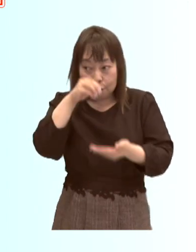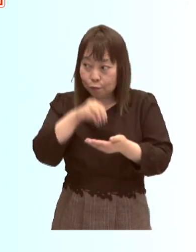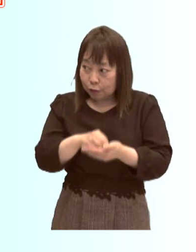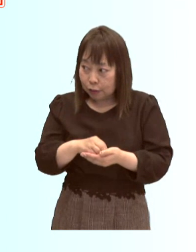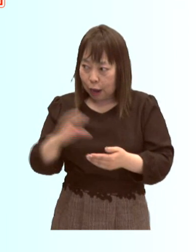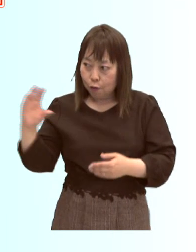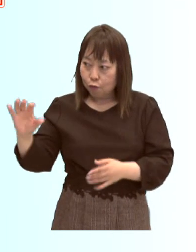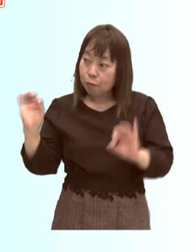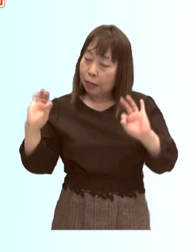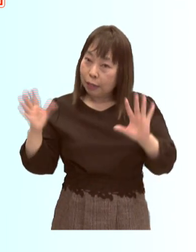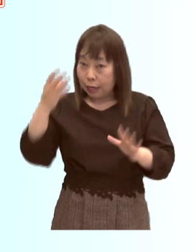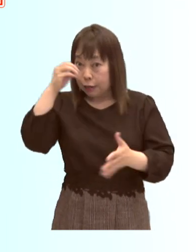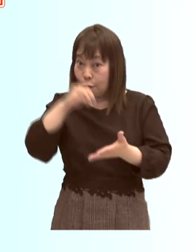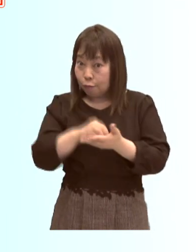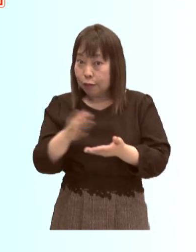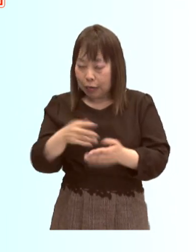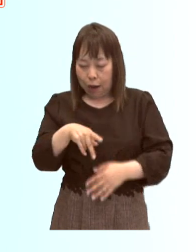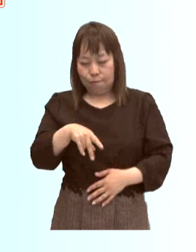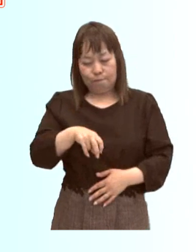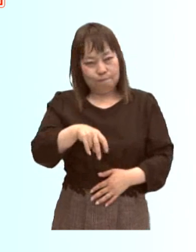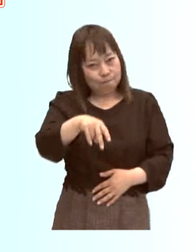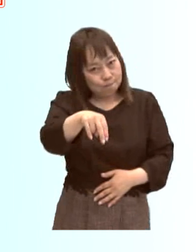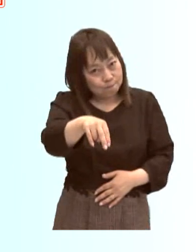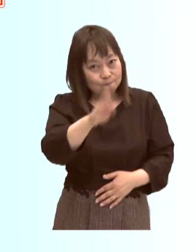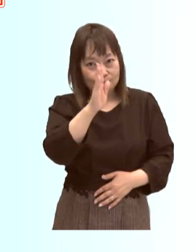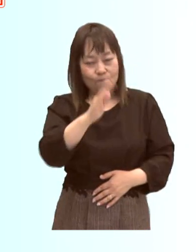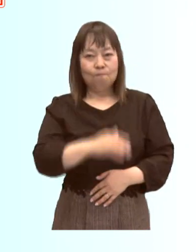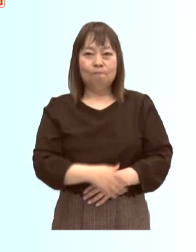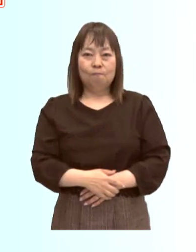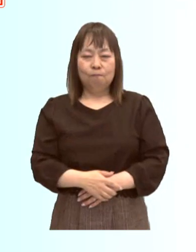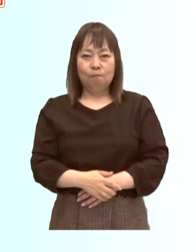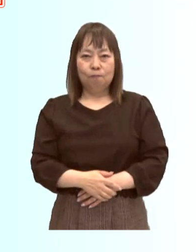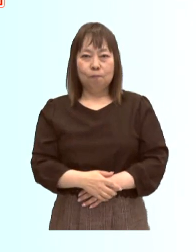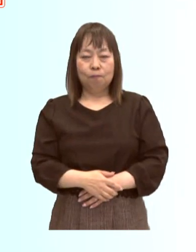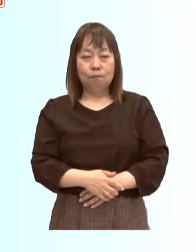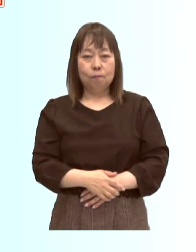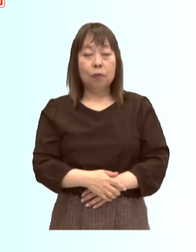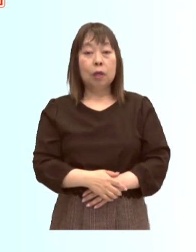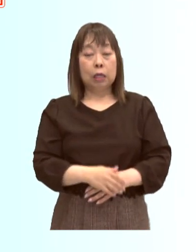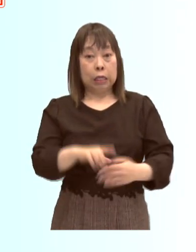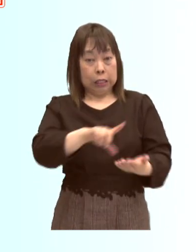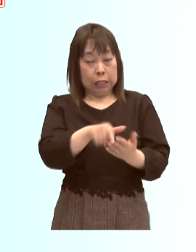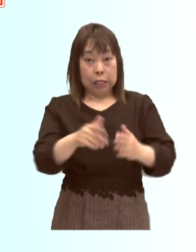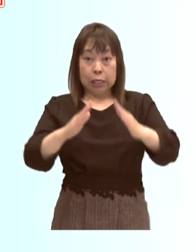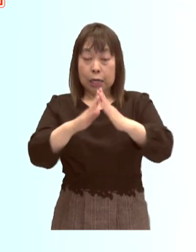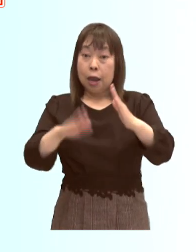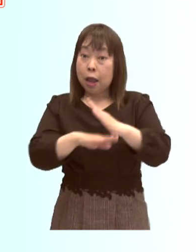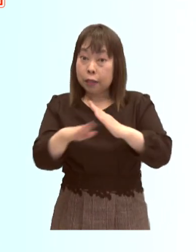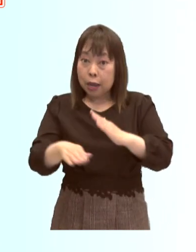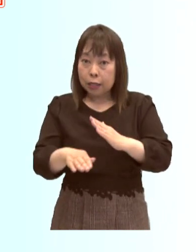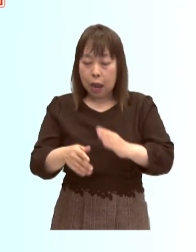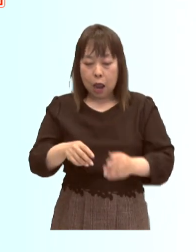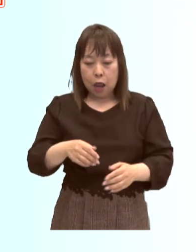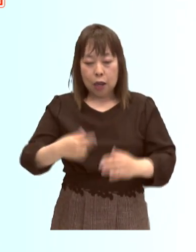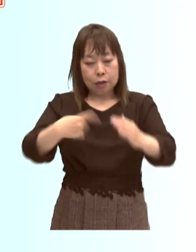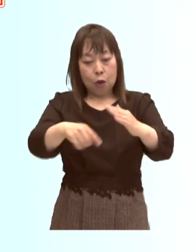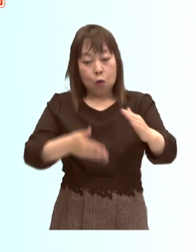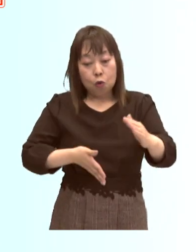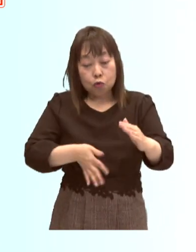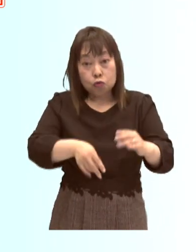を確かめてから渡りましょう。地域や家庭で通学路などの安全を確かめまし